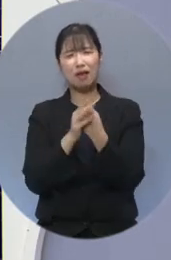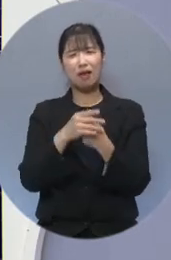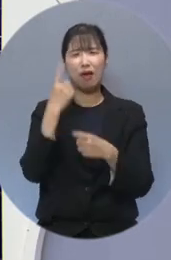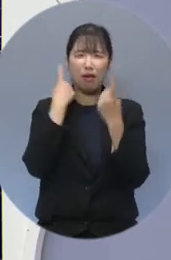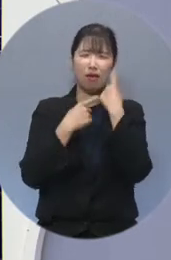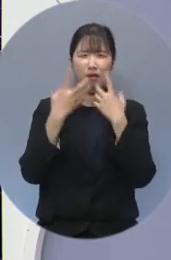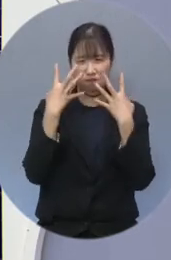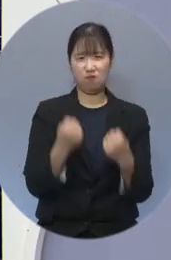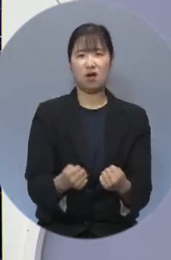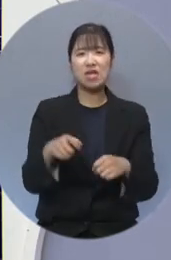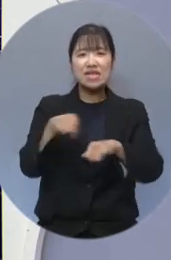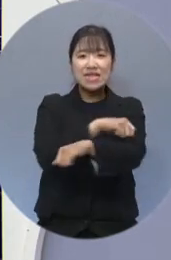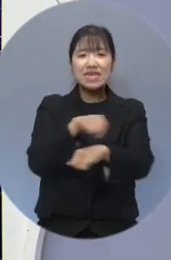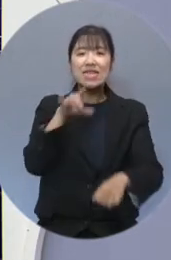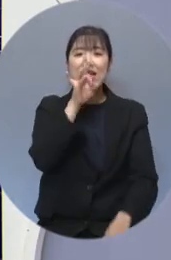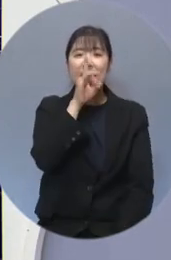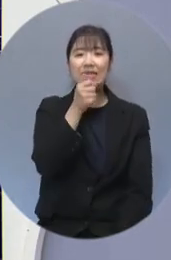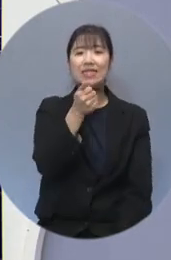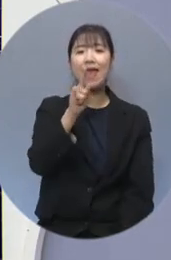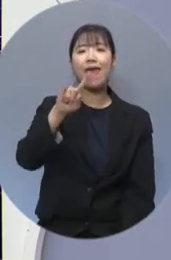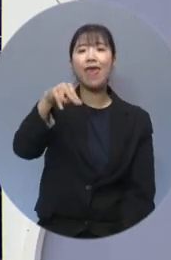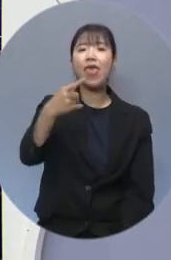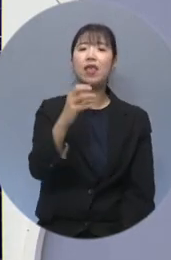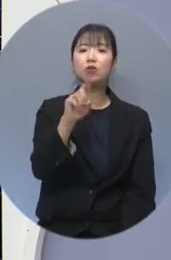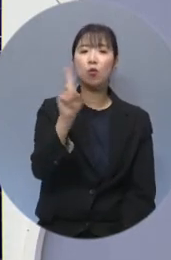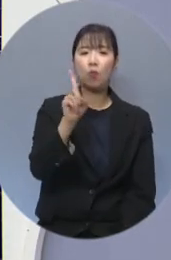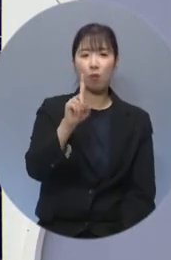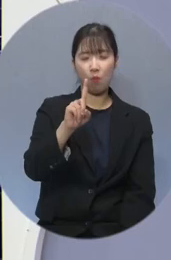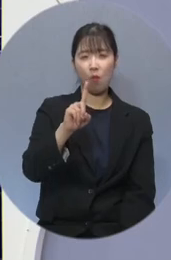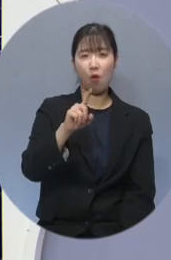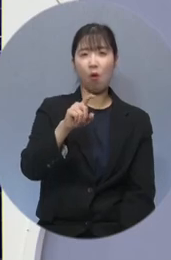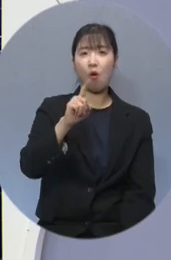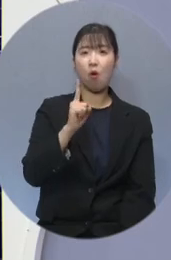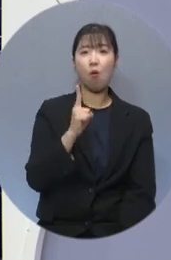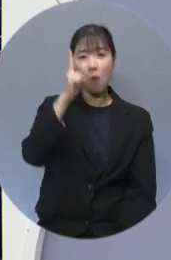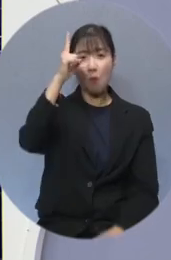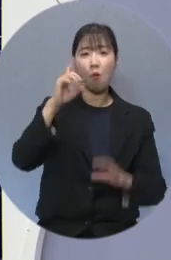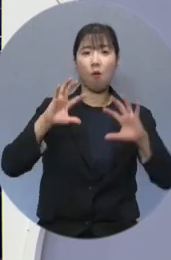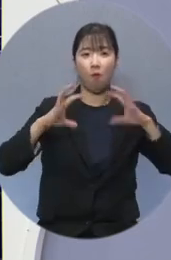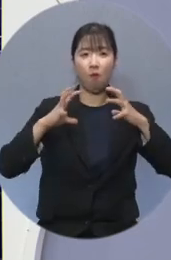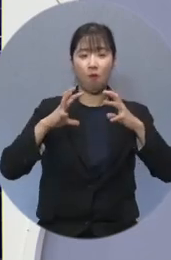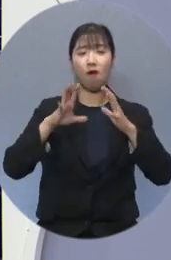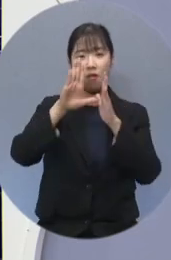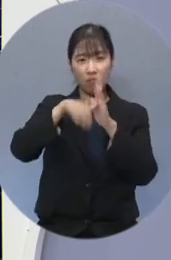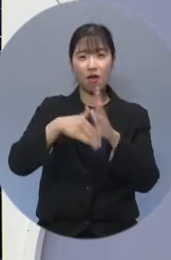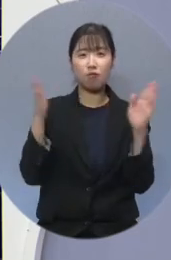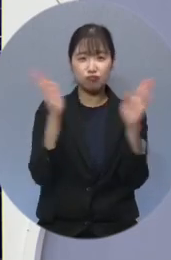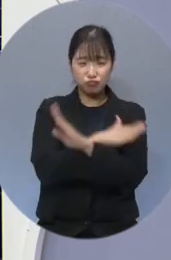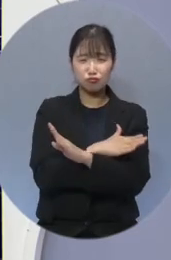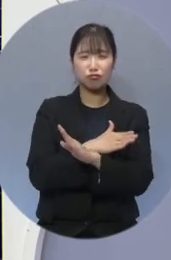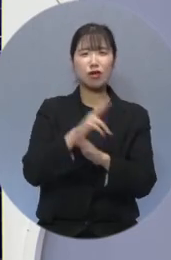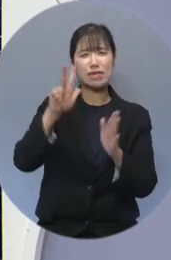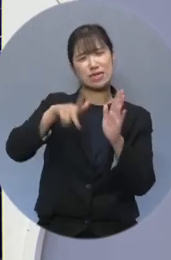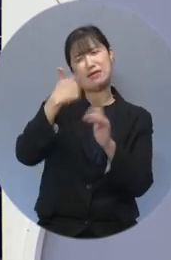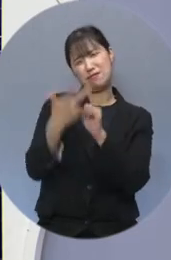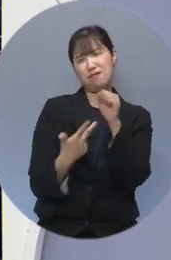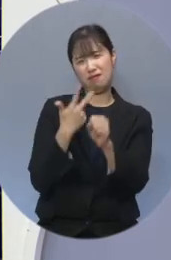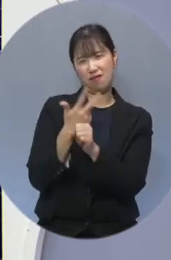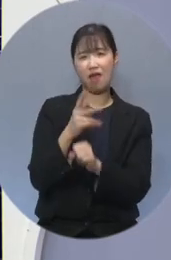해송은 고려시대부터 700년을 이어온 강릉에 많은 분들이 와보셨을 거예요. 안목 커피거리